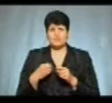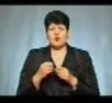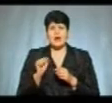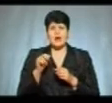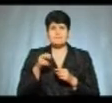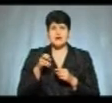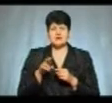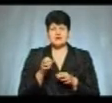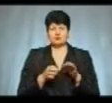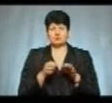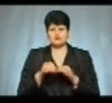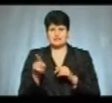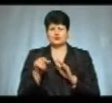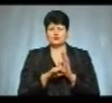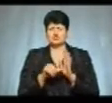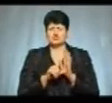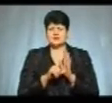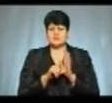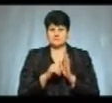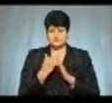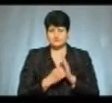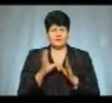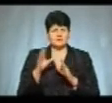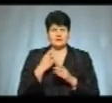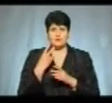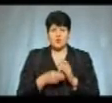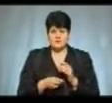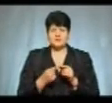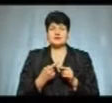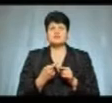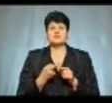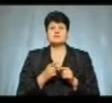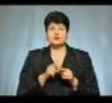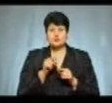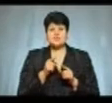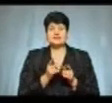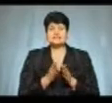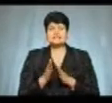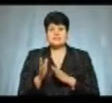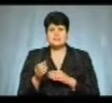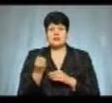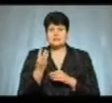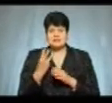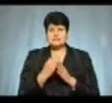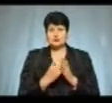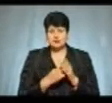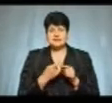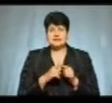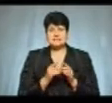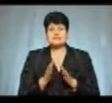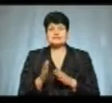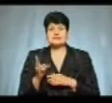постанов суду було. І всі програли. Через таку системність А 13 протоколів, я вважаю, що це